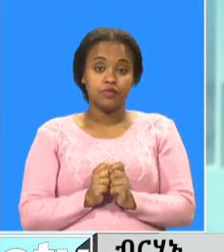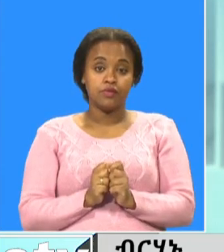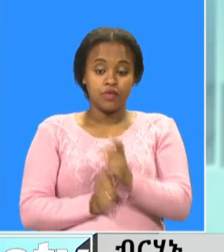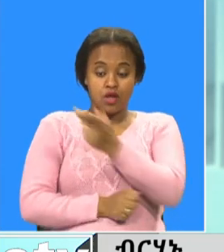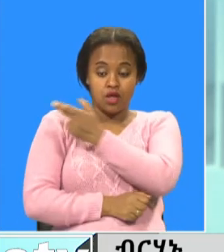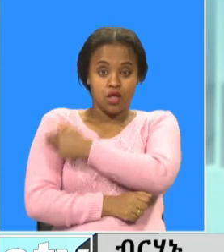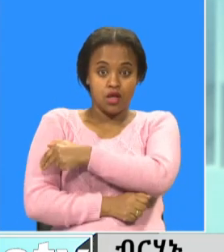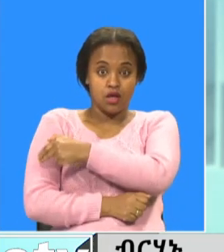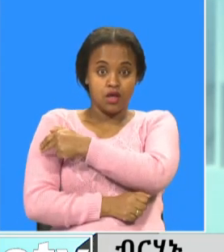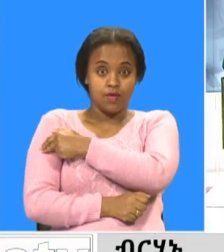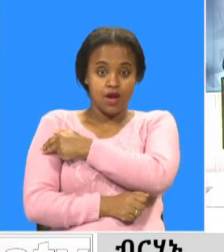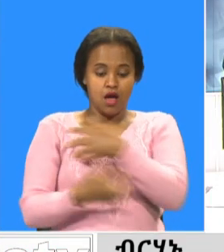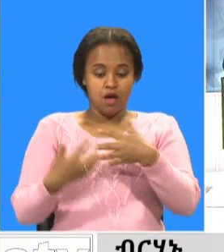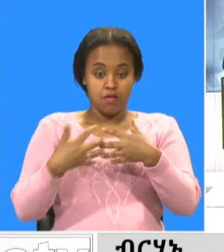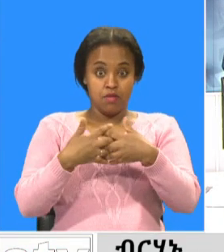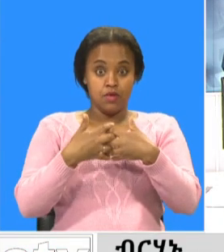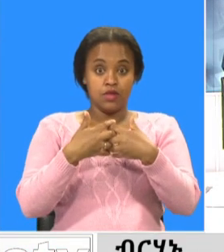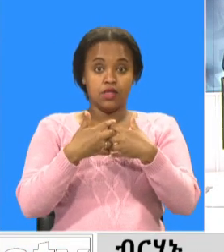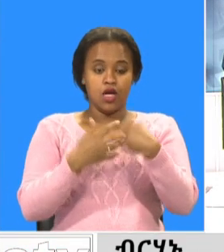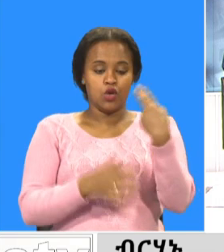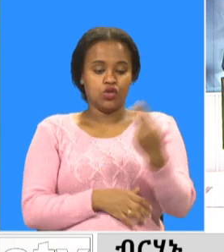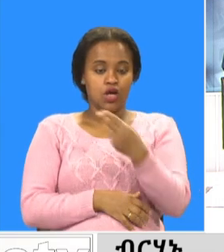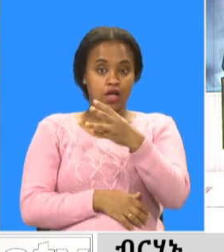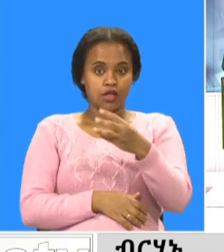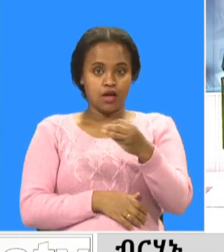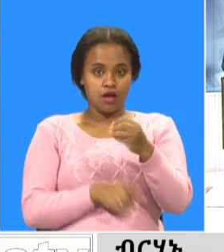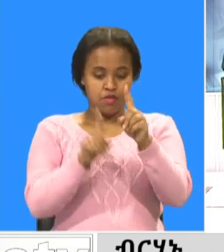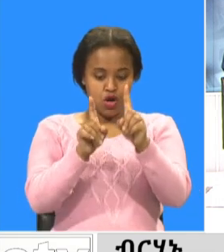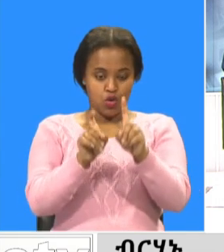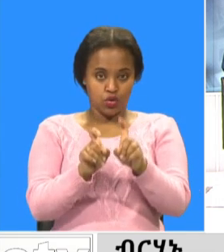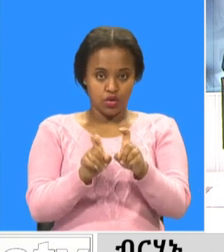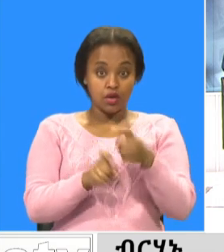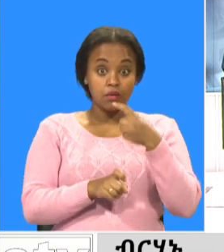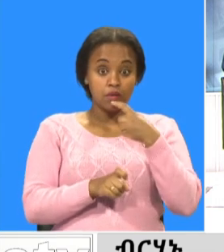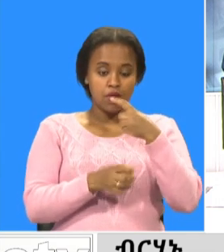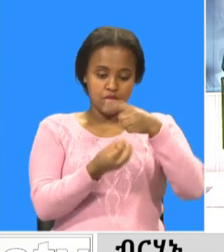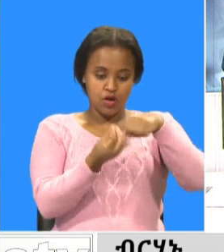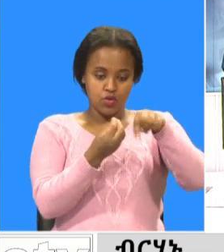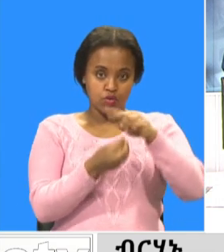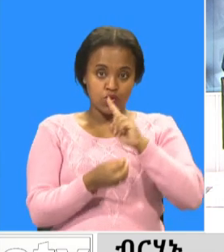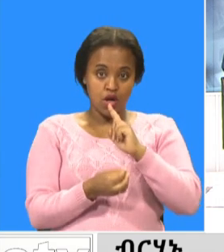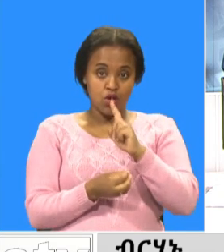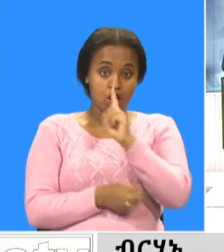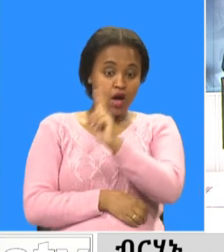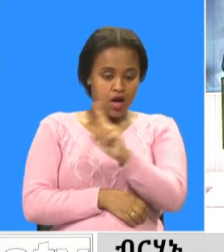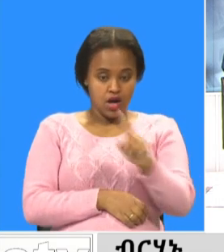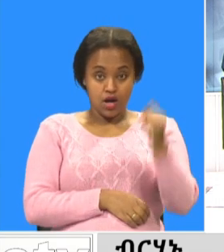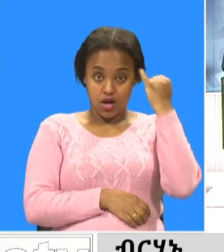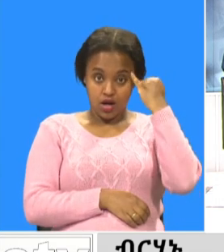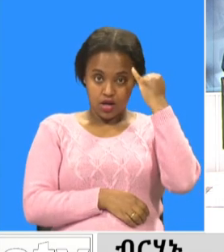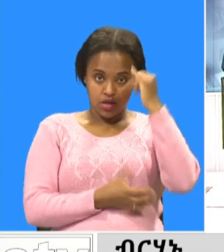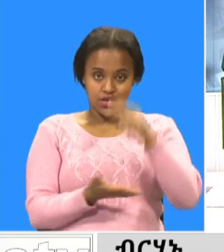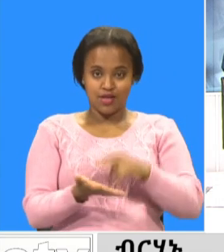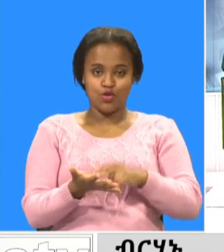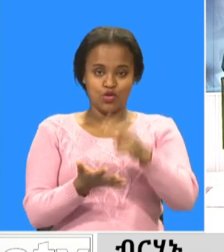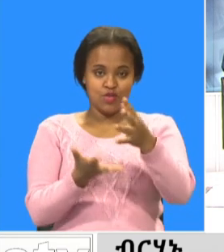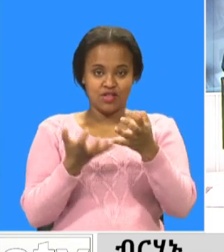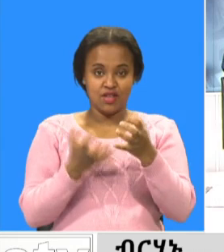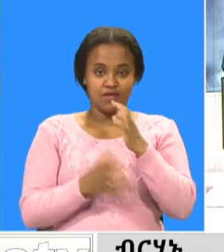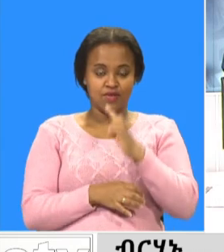የህክምና መሳሪያዎች አጠቃቀምና ቁጥጥር ምናምን በሚለው ዙሪያ ነው እና አንዳንድ ሀሳቦች ለማንሳት ፈልጌ